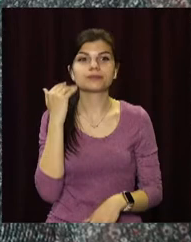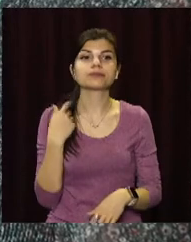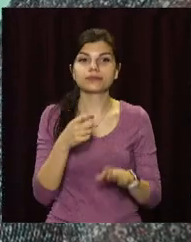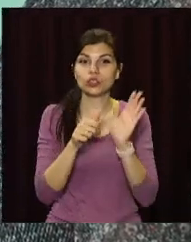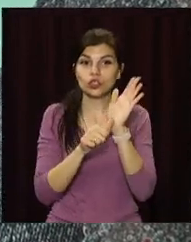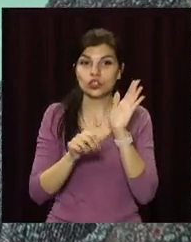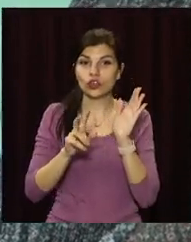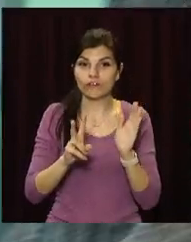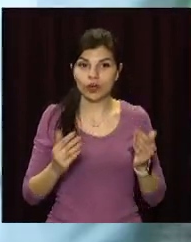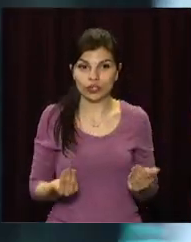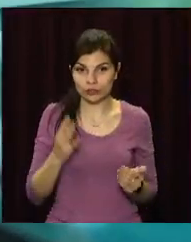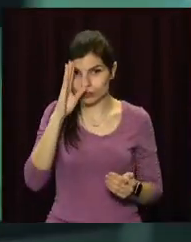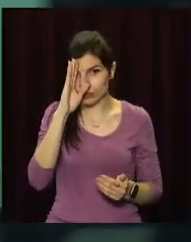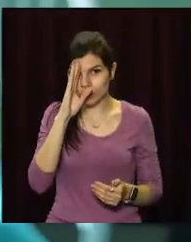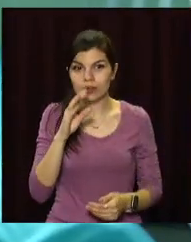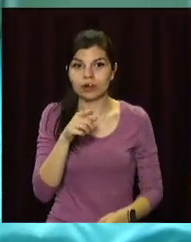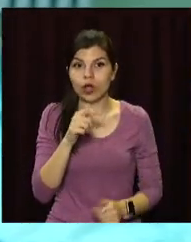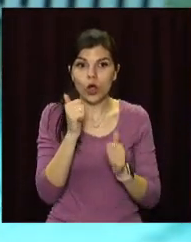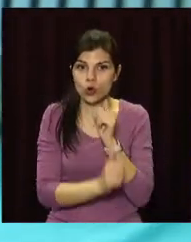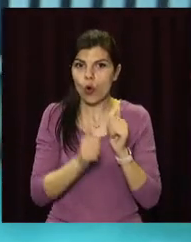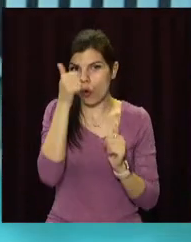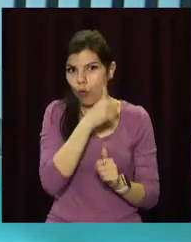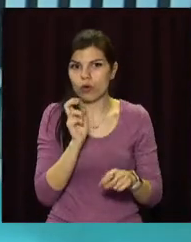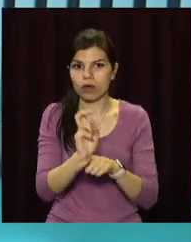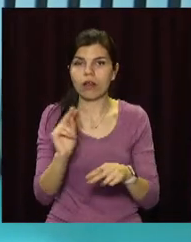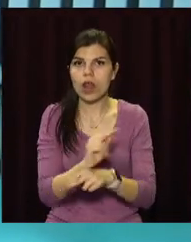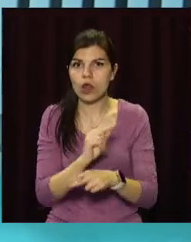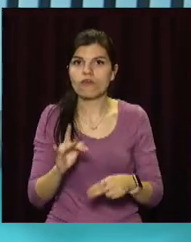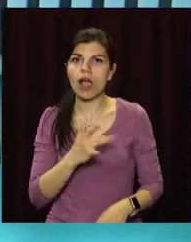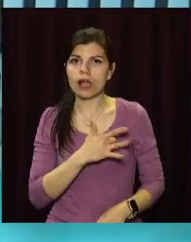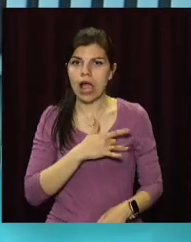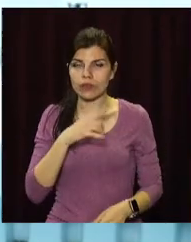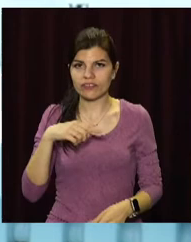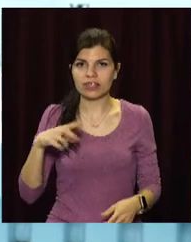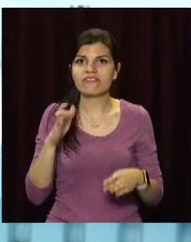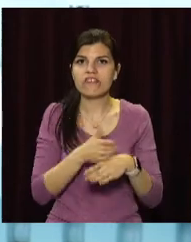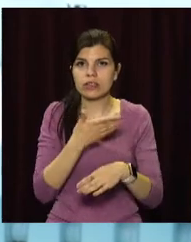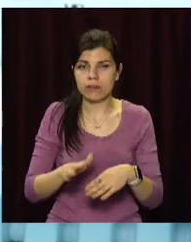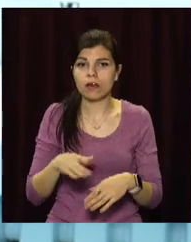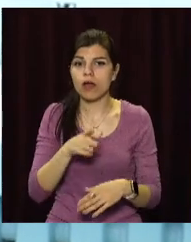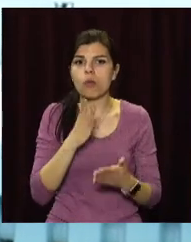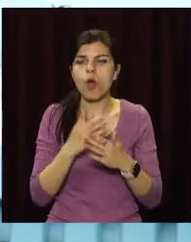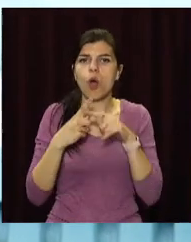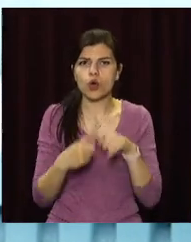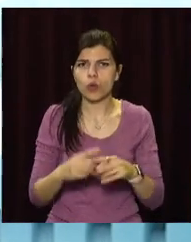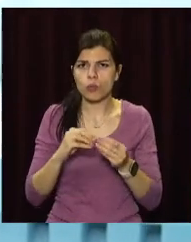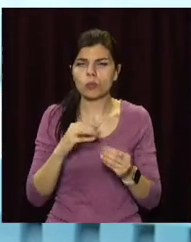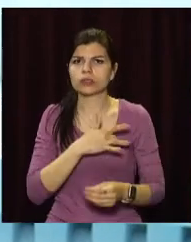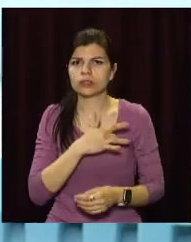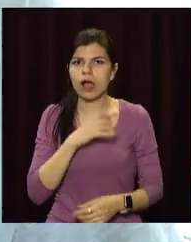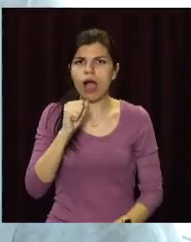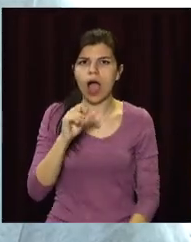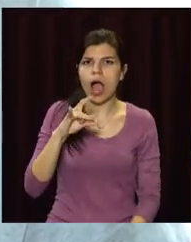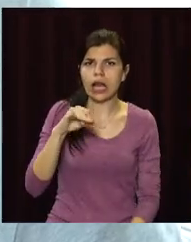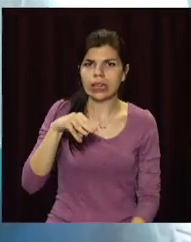62-річний мешканець Кам'янського Олександр Бондаренко щороку проходить курс лікування в кардіологічному відділенні. Має хронічну хворобу – серцеву